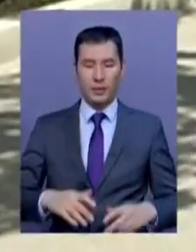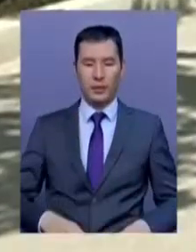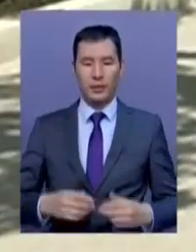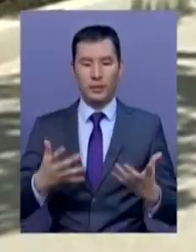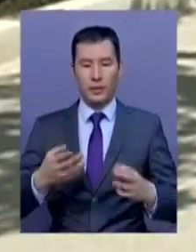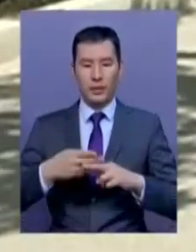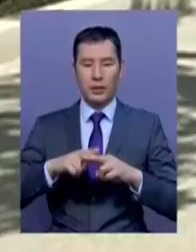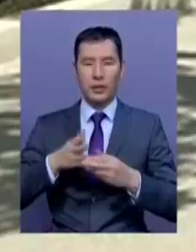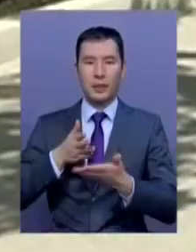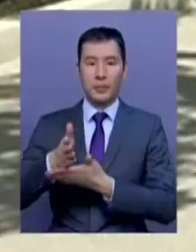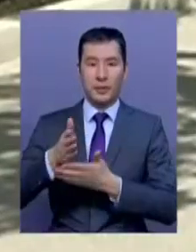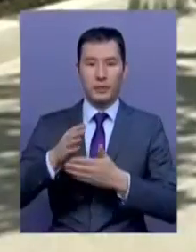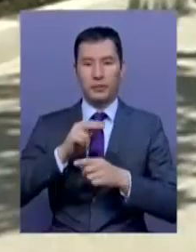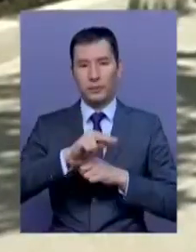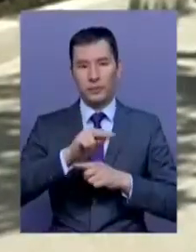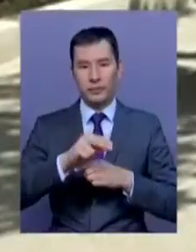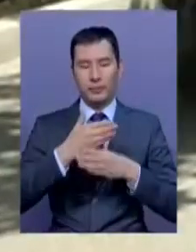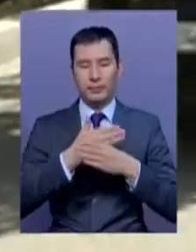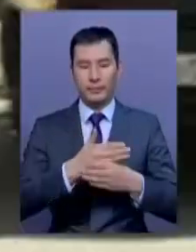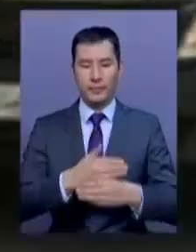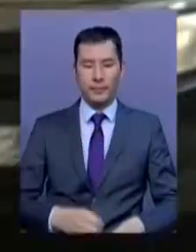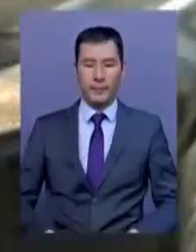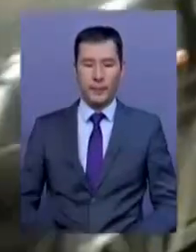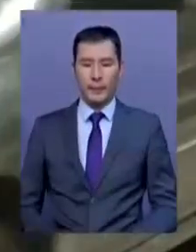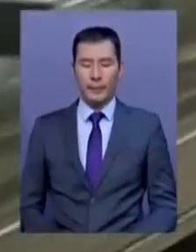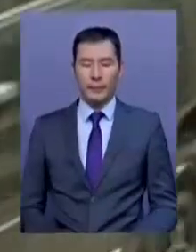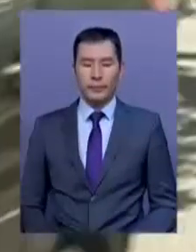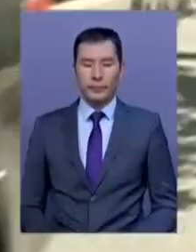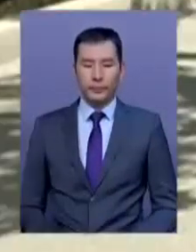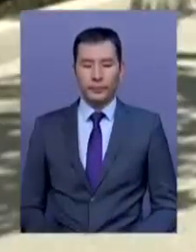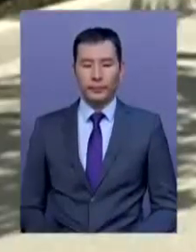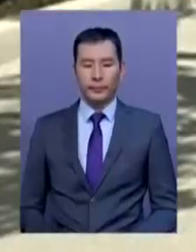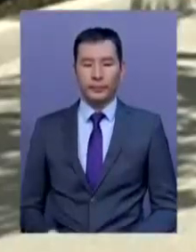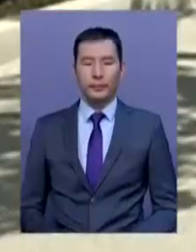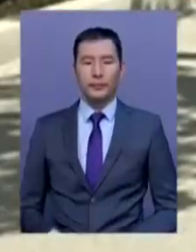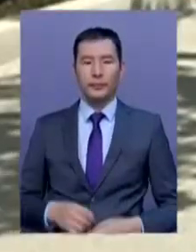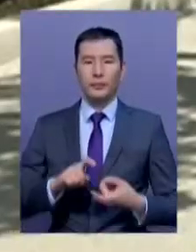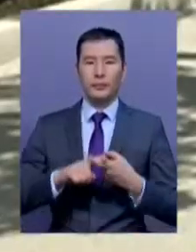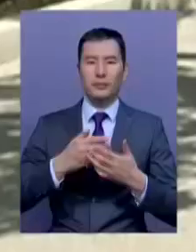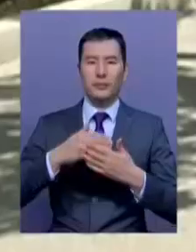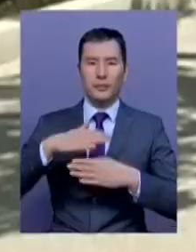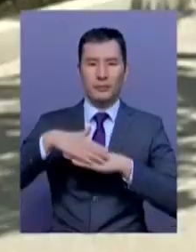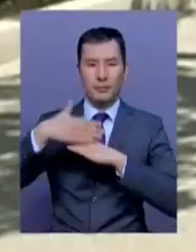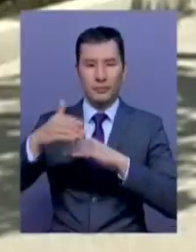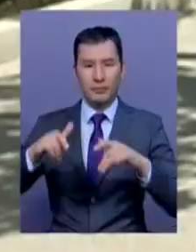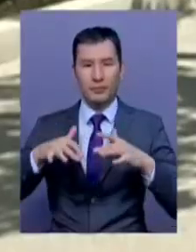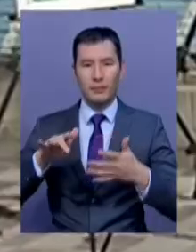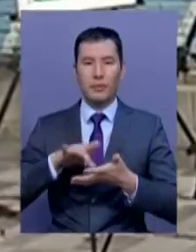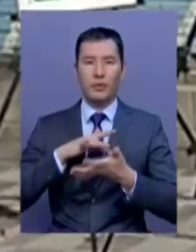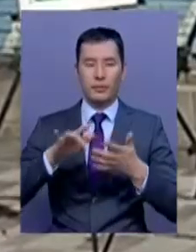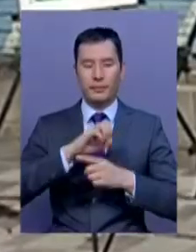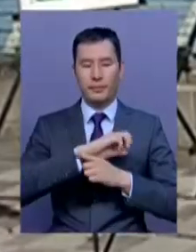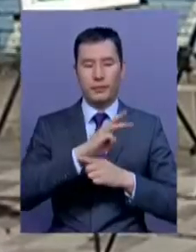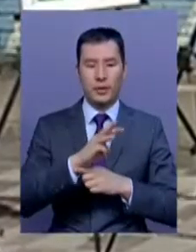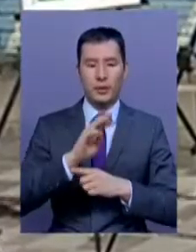Сол бағытта да толығымен көмек көрсетіп, әр балаға керекті оқуға керекті ноутбукпен, планшетпен қамтамасыз етіп отырмыз.